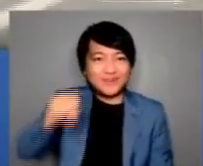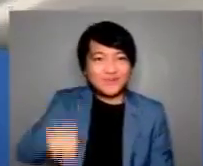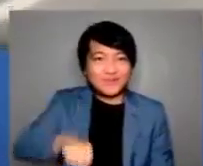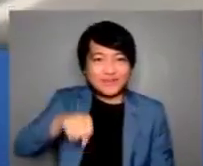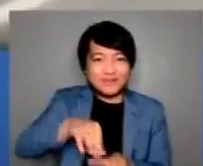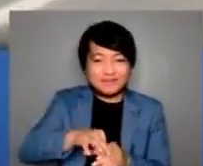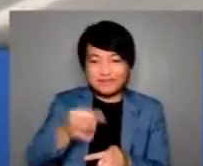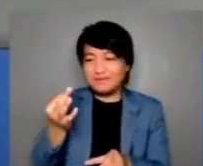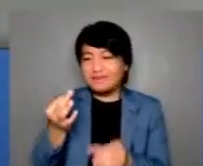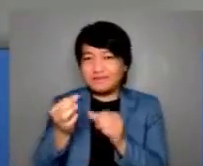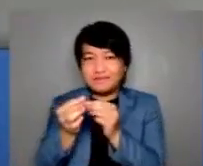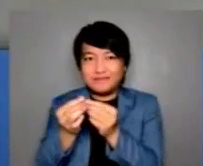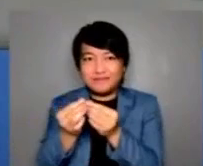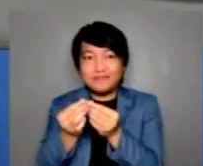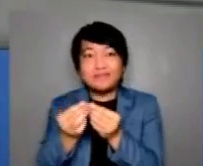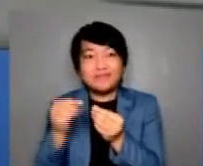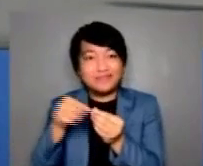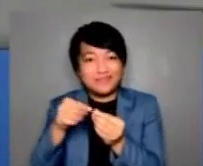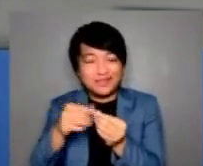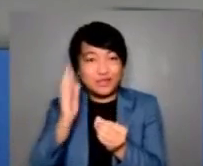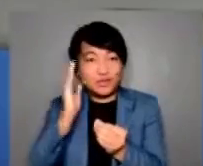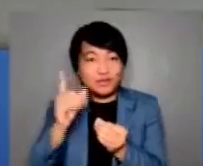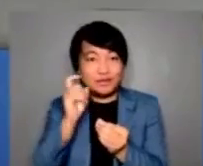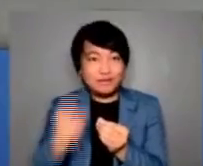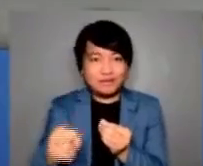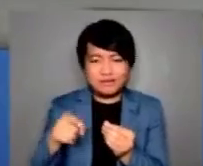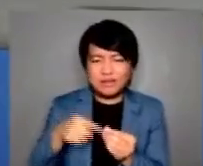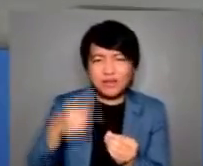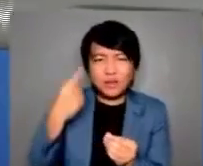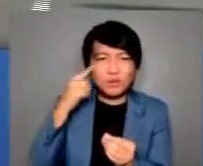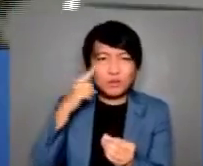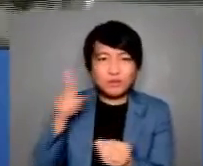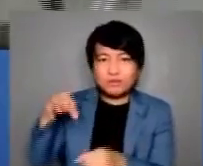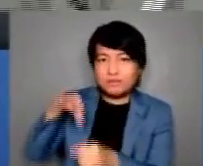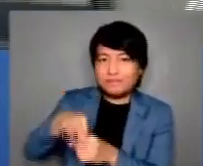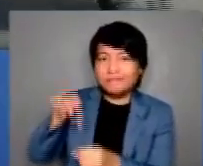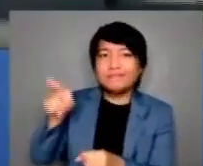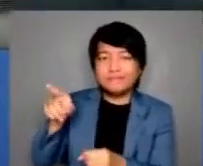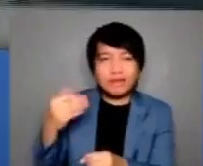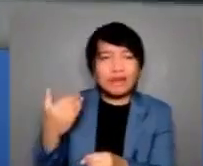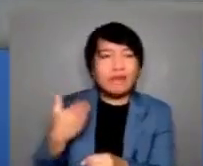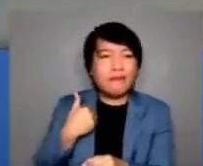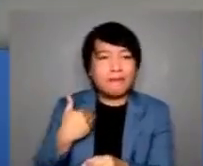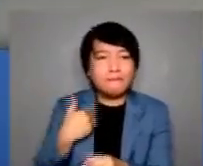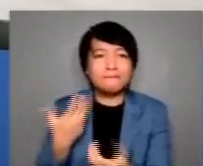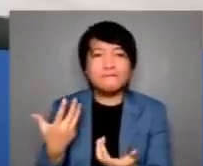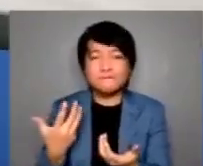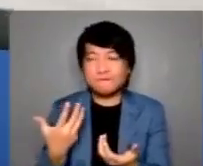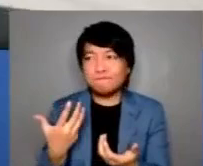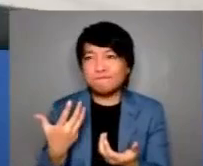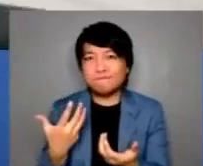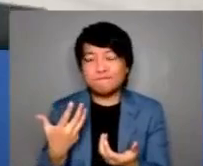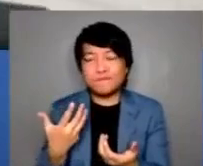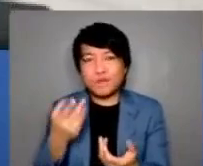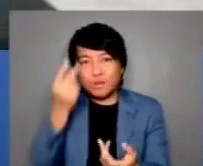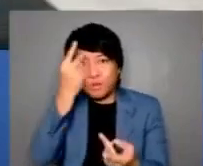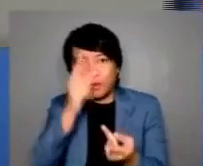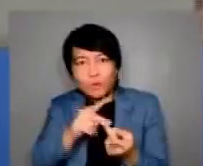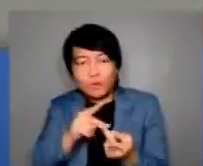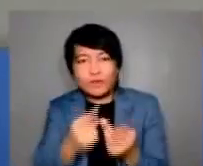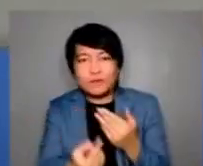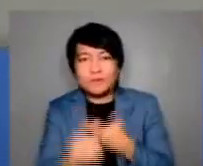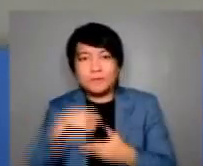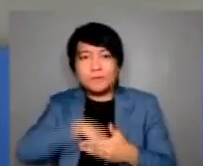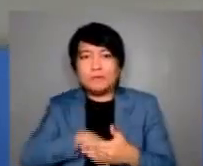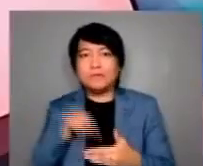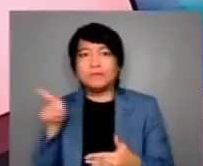kung hindi ka kandidato eh therefore kaya ka nagpa-raffle dahil kandidato ka Bakit hindi niyo gawin ng raffle after the hindi hindi namin kayo pipigilan wala pang kaso sa